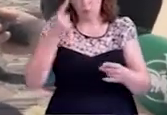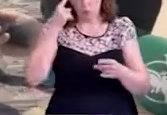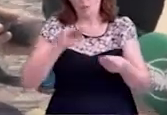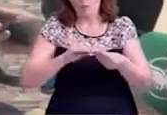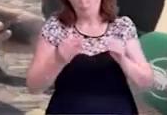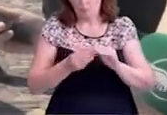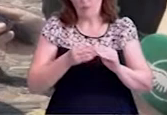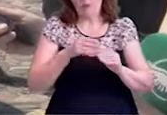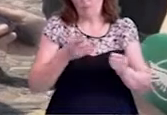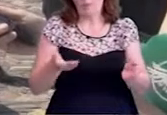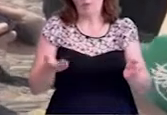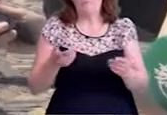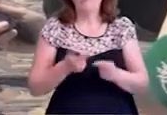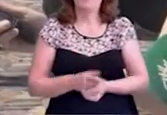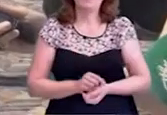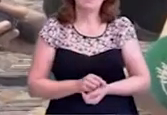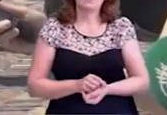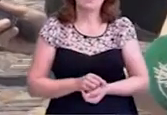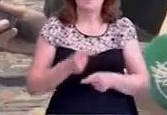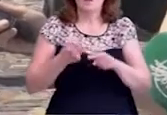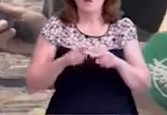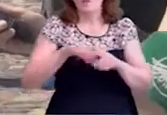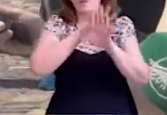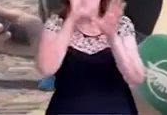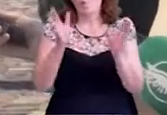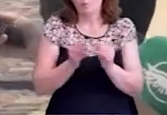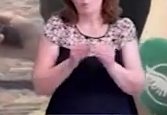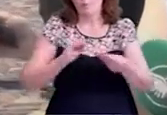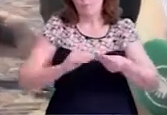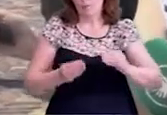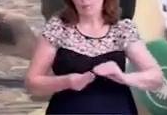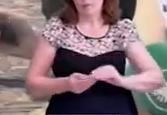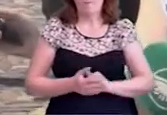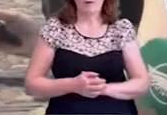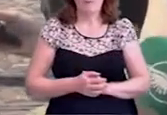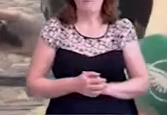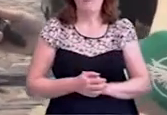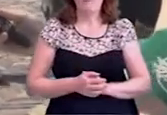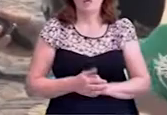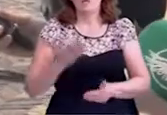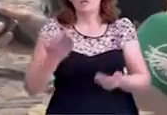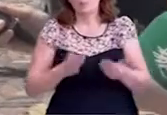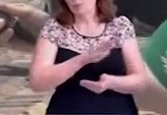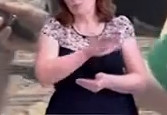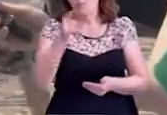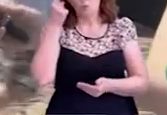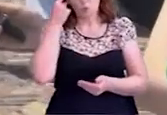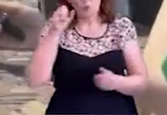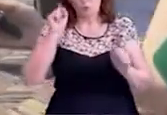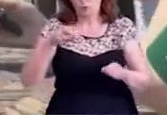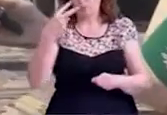ночного заведения, то они очень сильно ошибаются. Это общая проблема. Это общая проблема, объясню почему. Если вы думаете, что